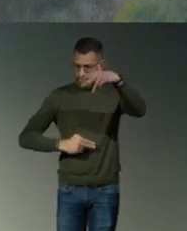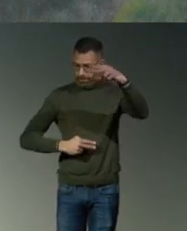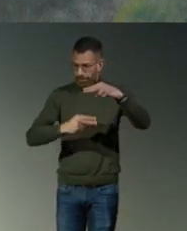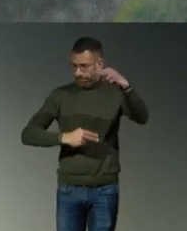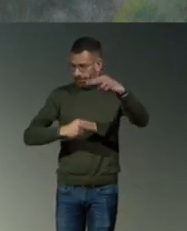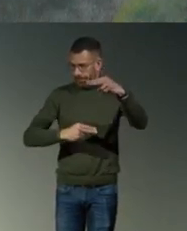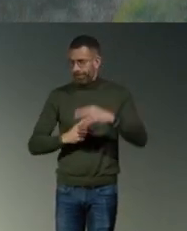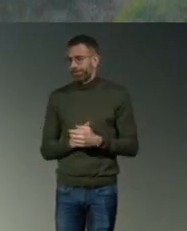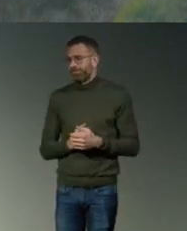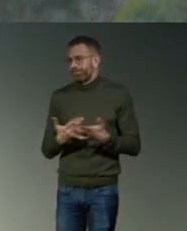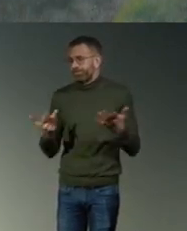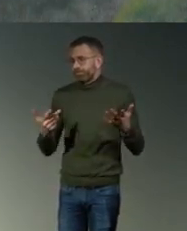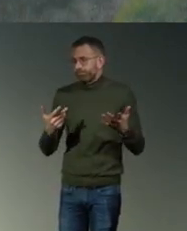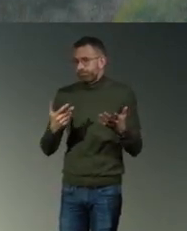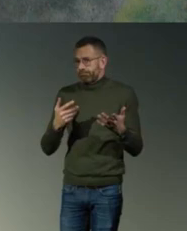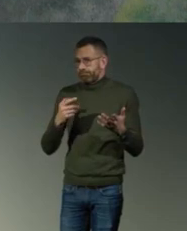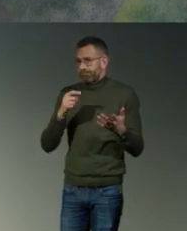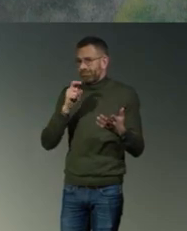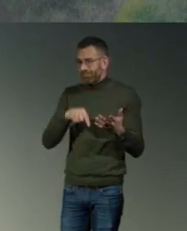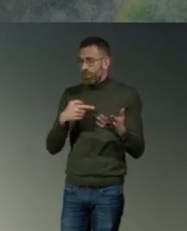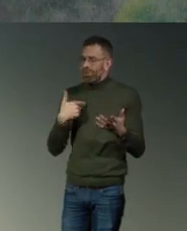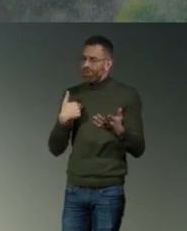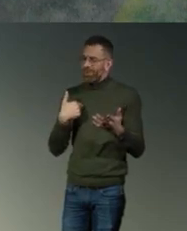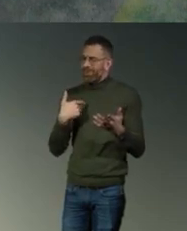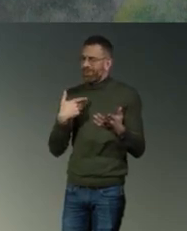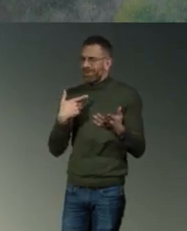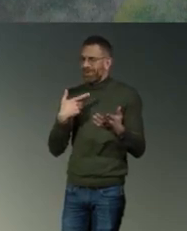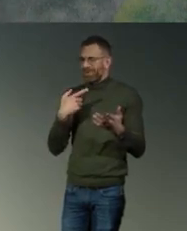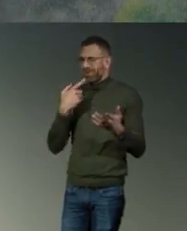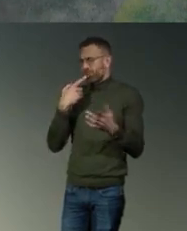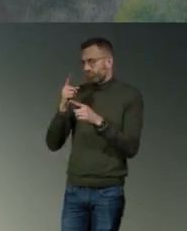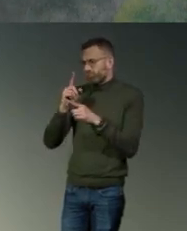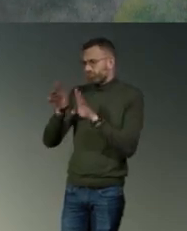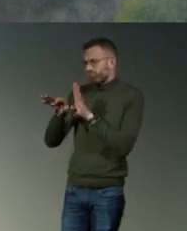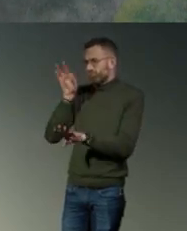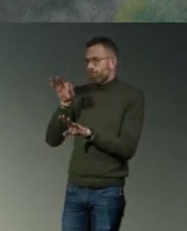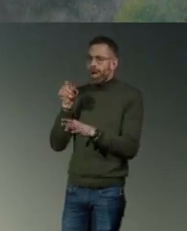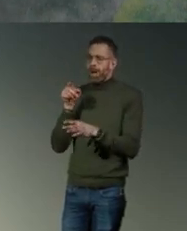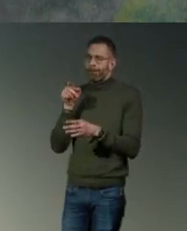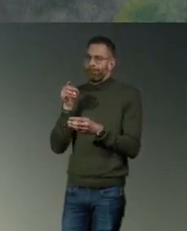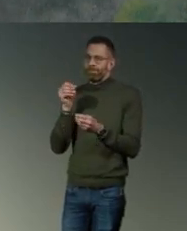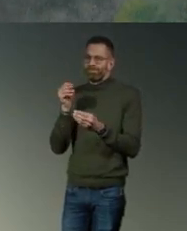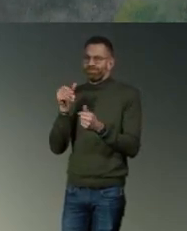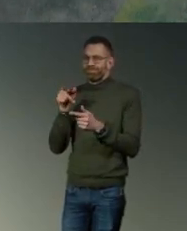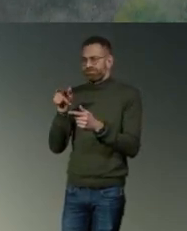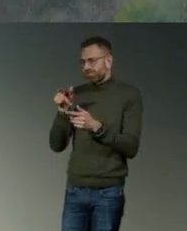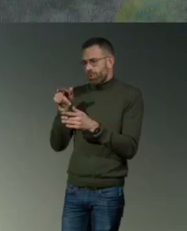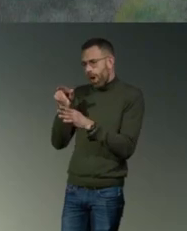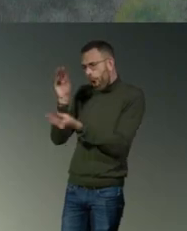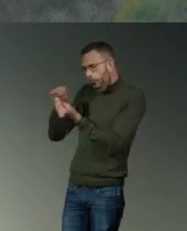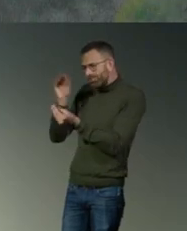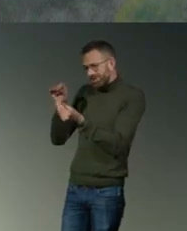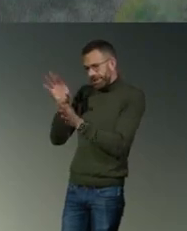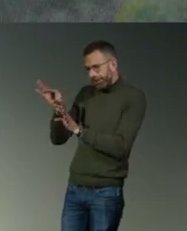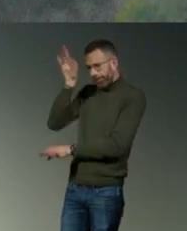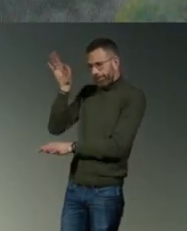donc un objet. Personnellement, je préfère appeler ça une pièce, parce que bon, ça a plus une connotation muséale, mais j'aime pas trop,